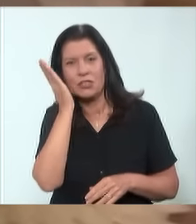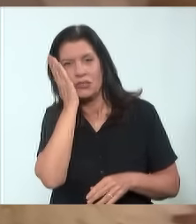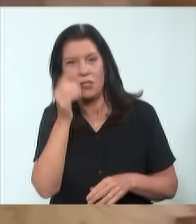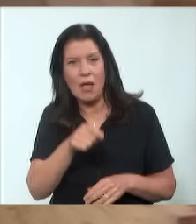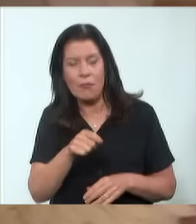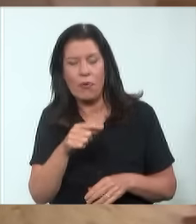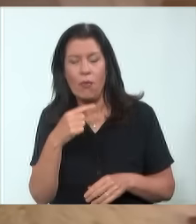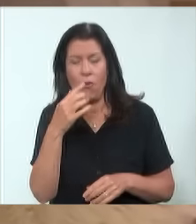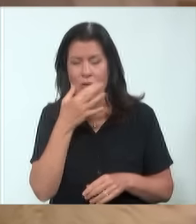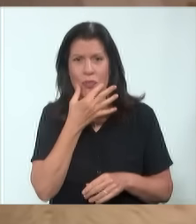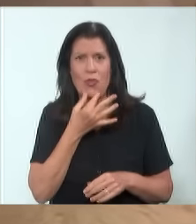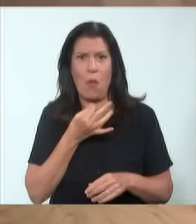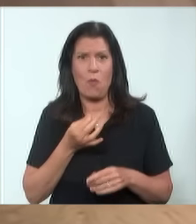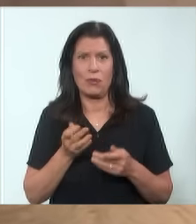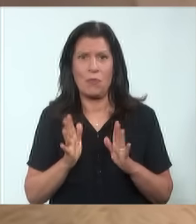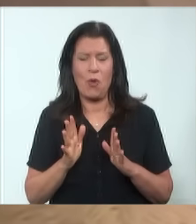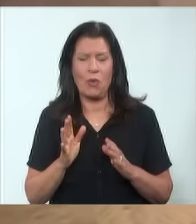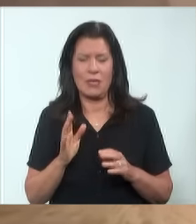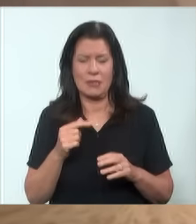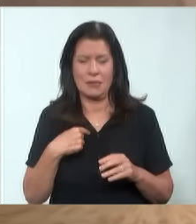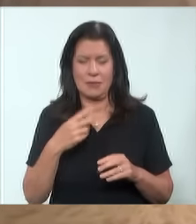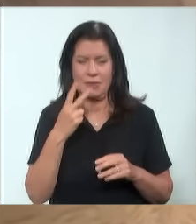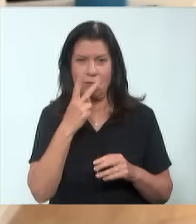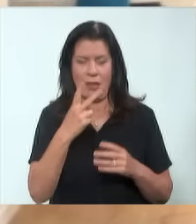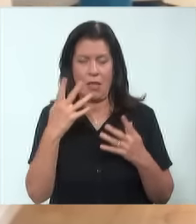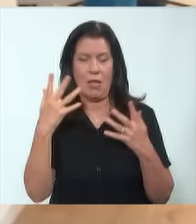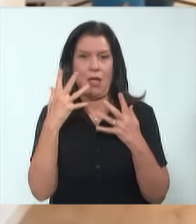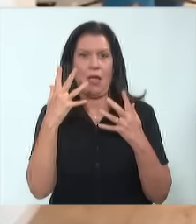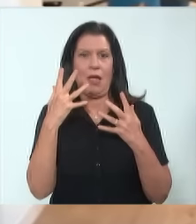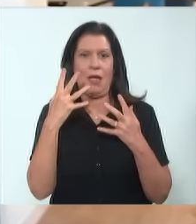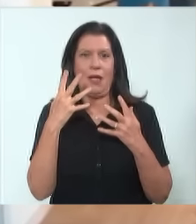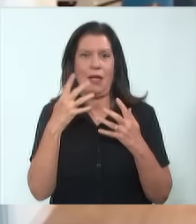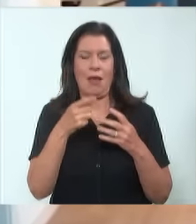כאילו פתאום זה... כאילו זה מכה בי שזו היא.